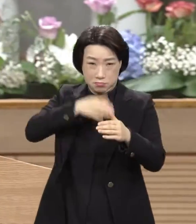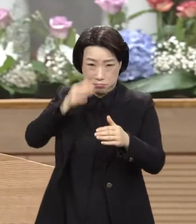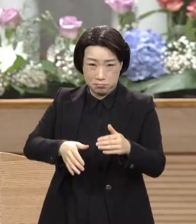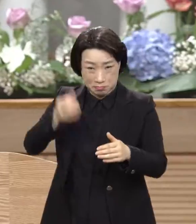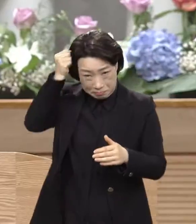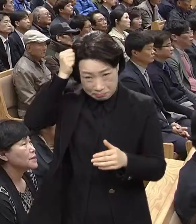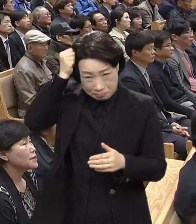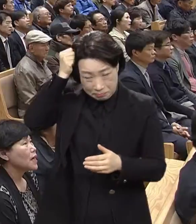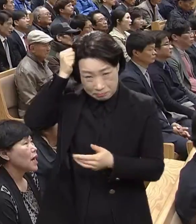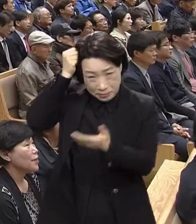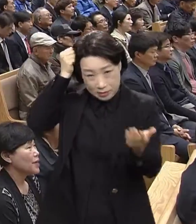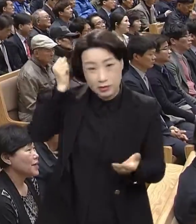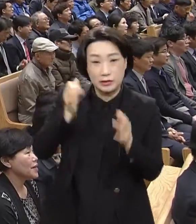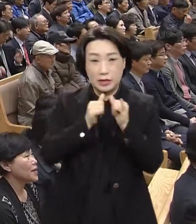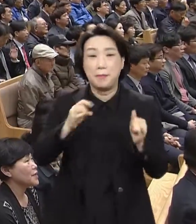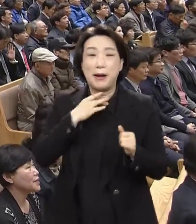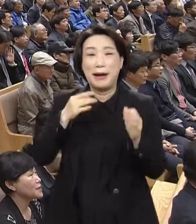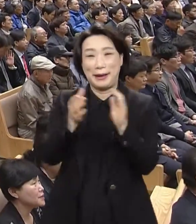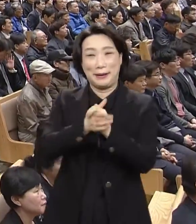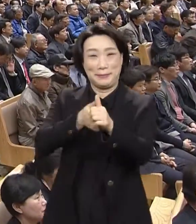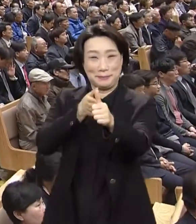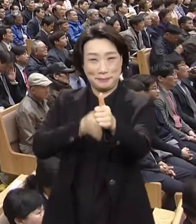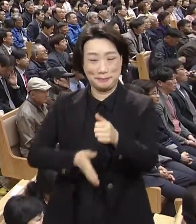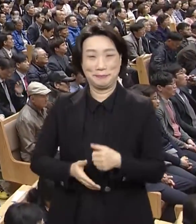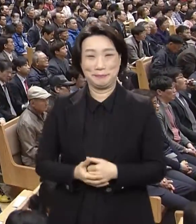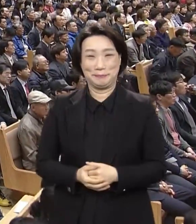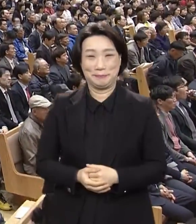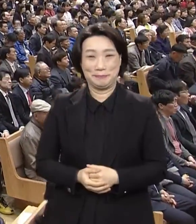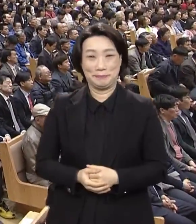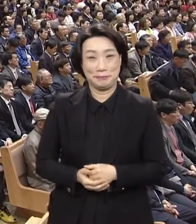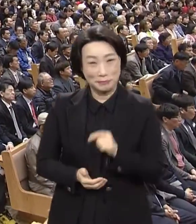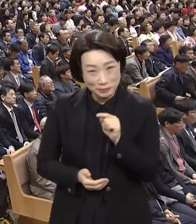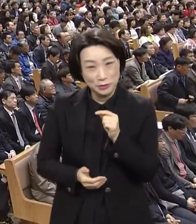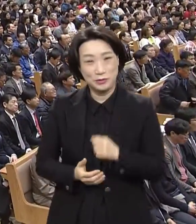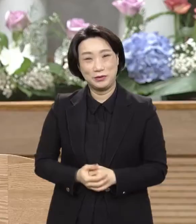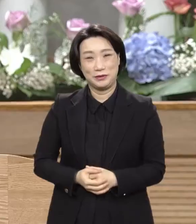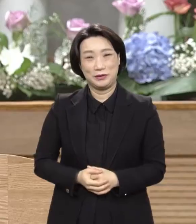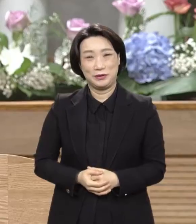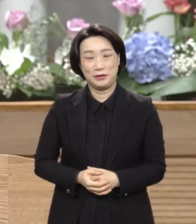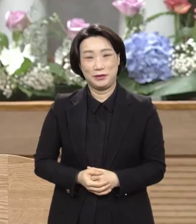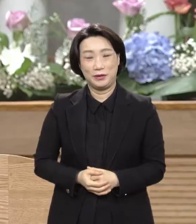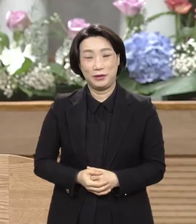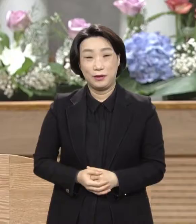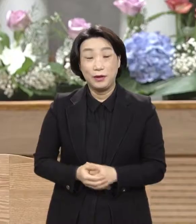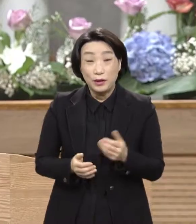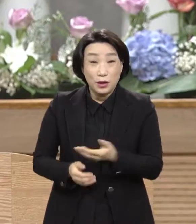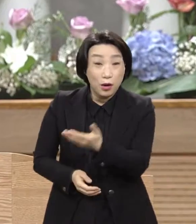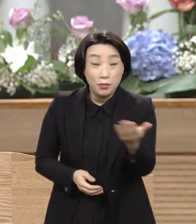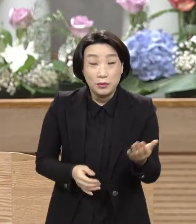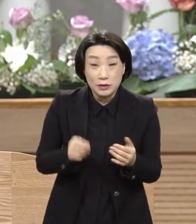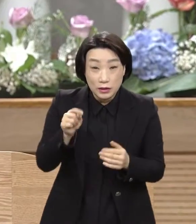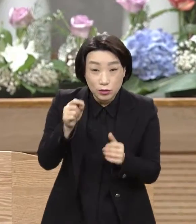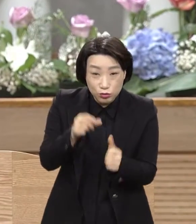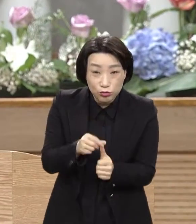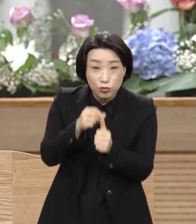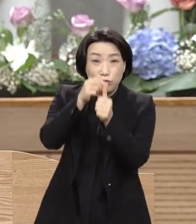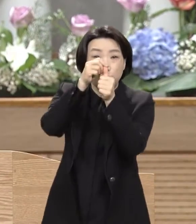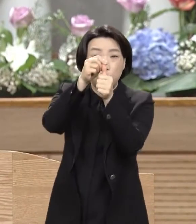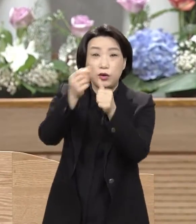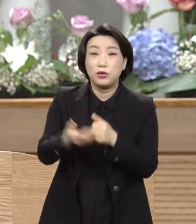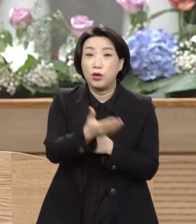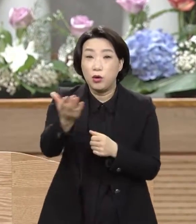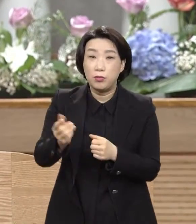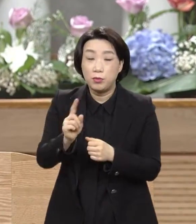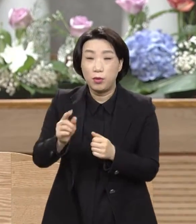절대화된 분만 아멘합시다. 네. 그래요. 그런데 이 구원을 이걸